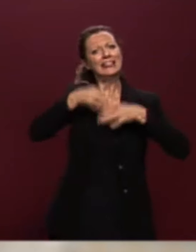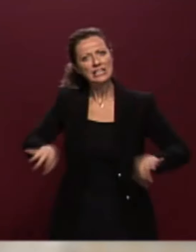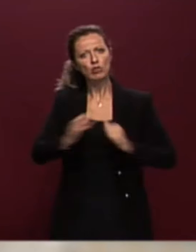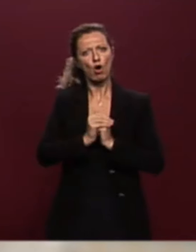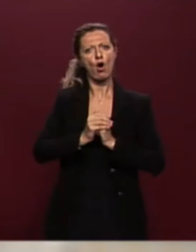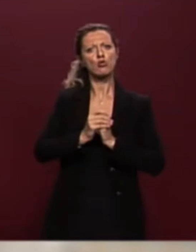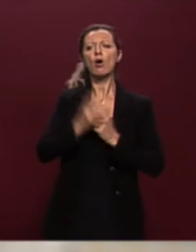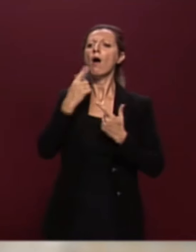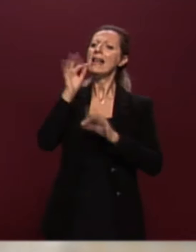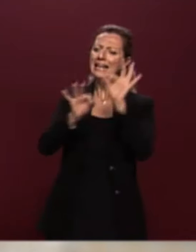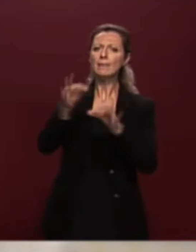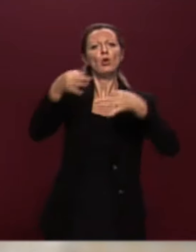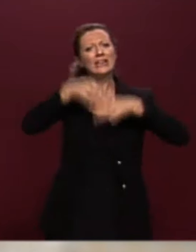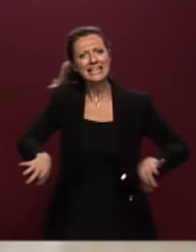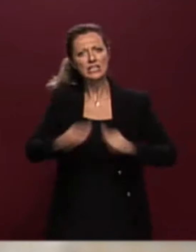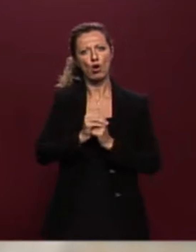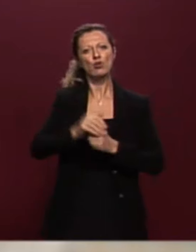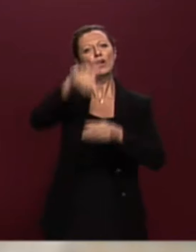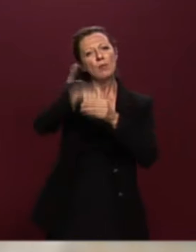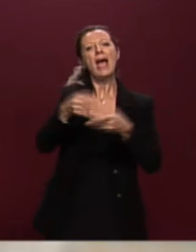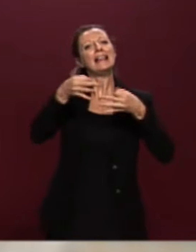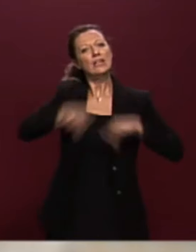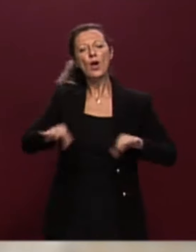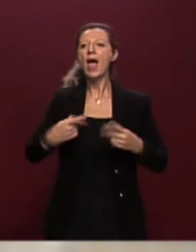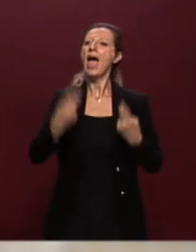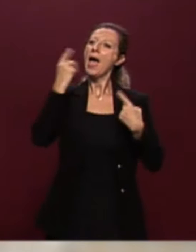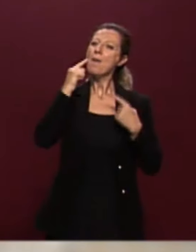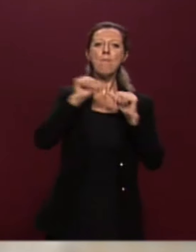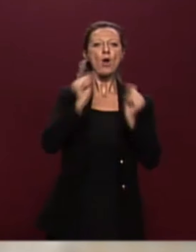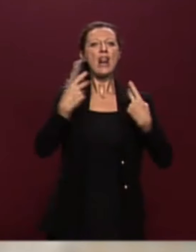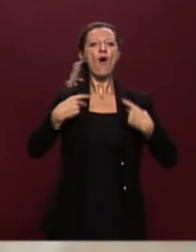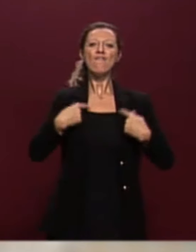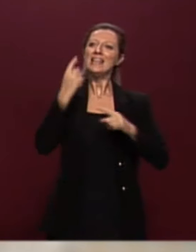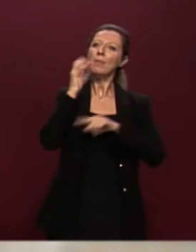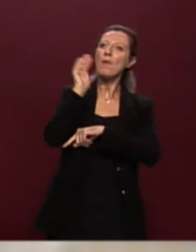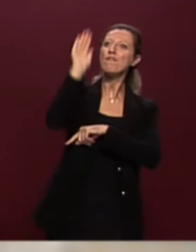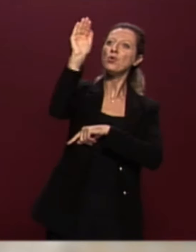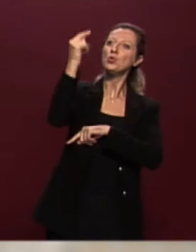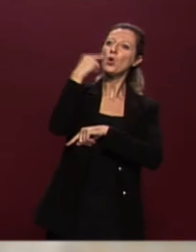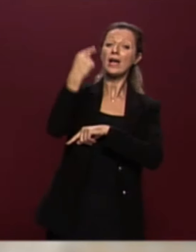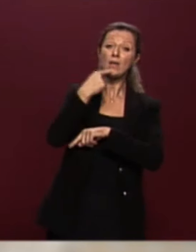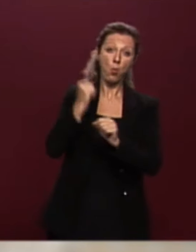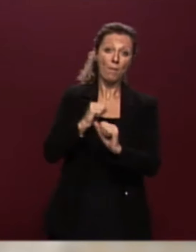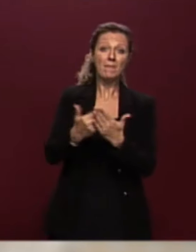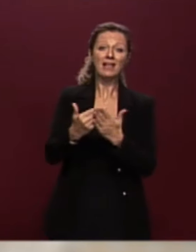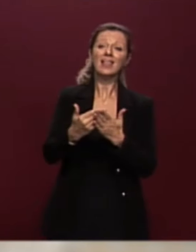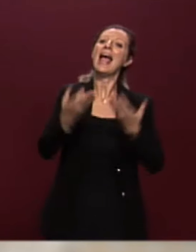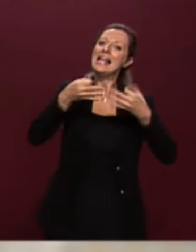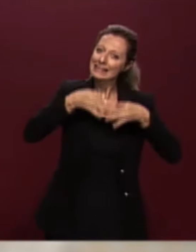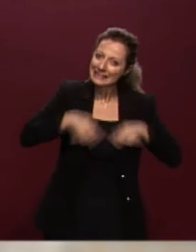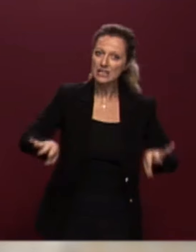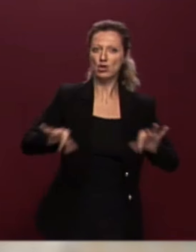dignitoso, una retribuzione dignitosa e un tenore di vita e un'idea di futuro per chi se lo può permettere, dignitosi.